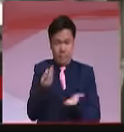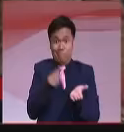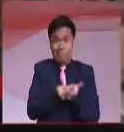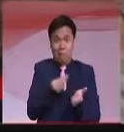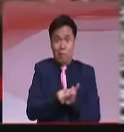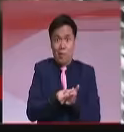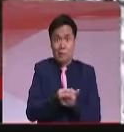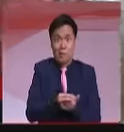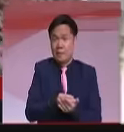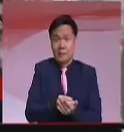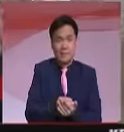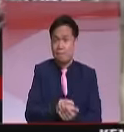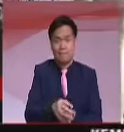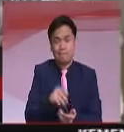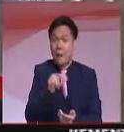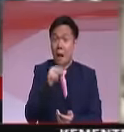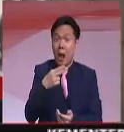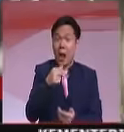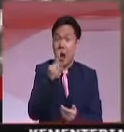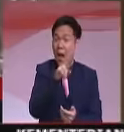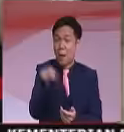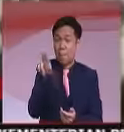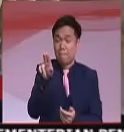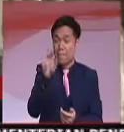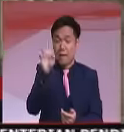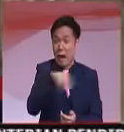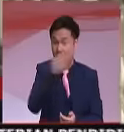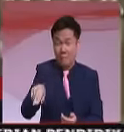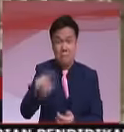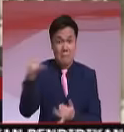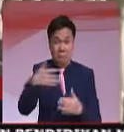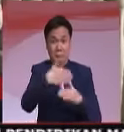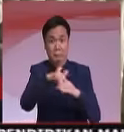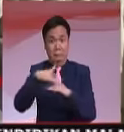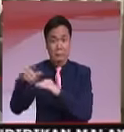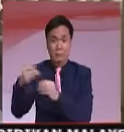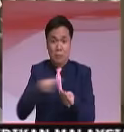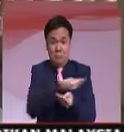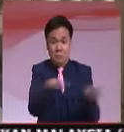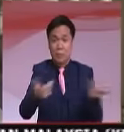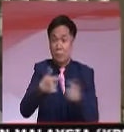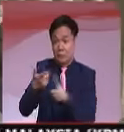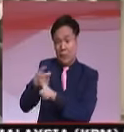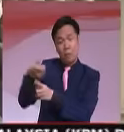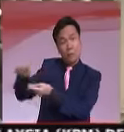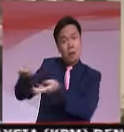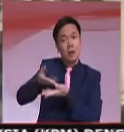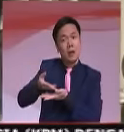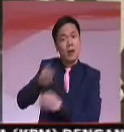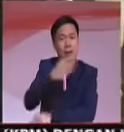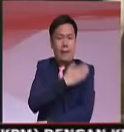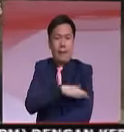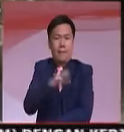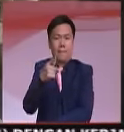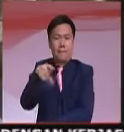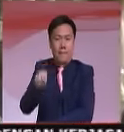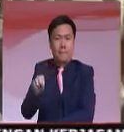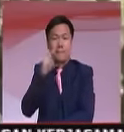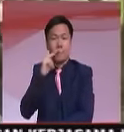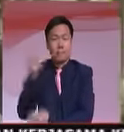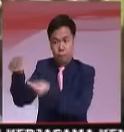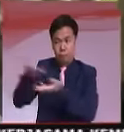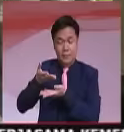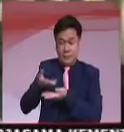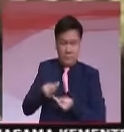haram dengan cara tidak melaporkan pendapatan sebenar yang diterima daripada bek perdana menteri itu kepada LCD n